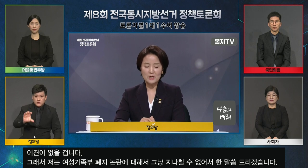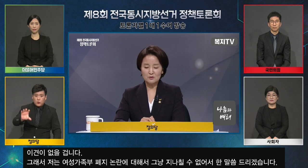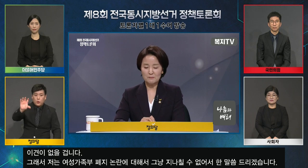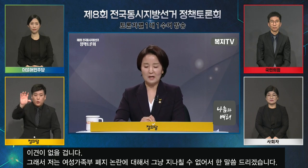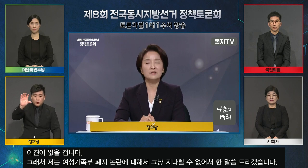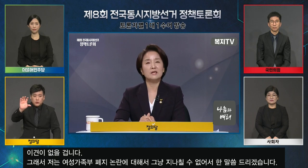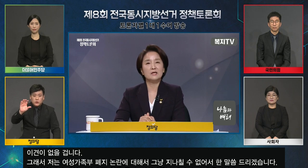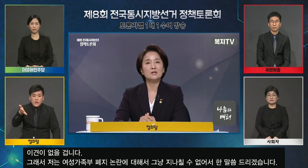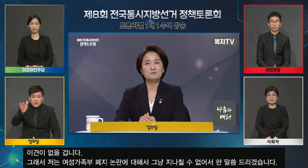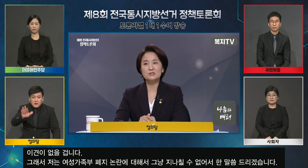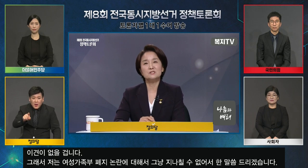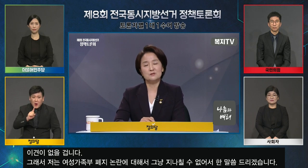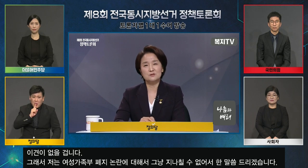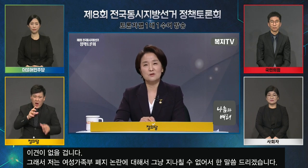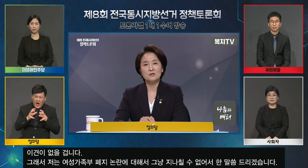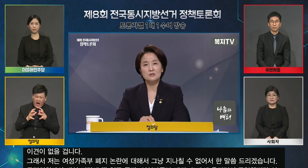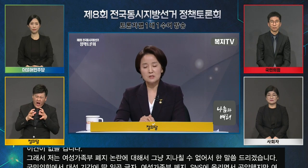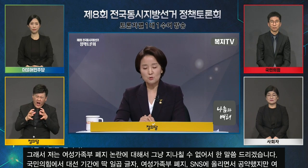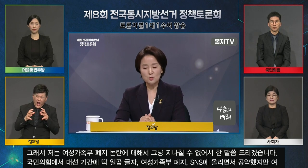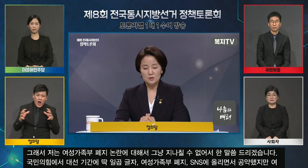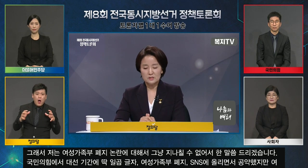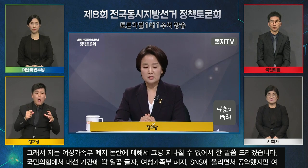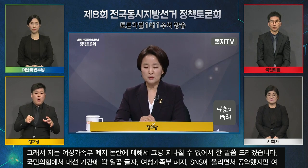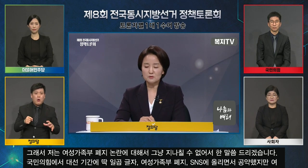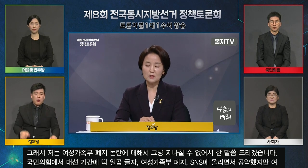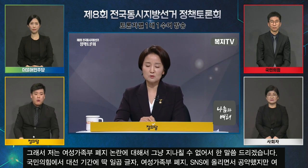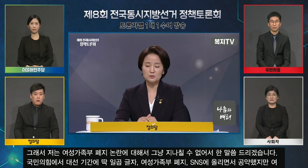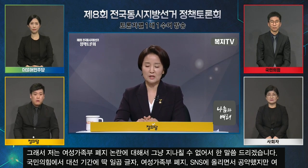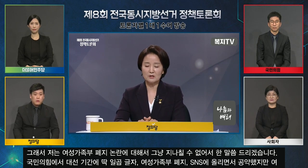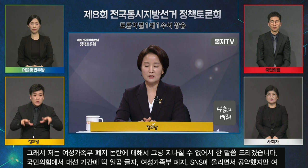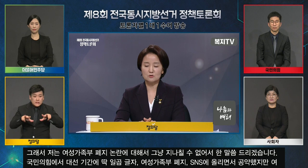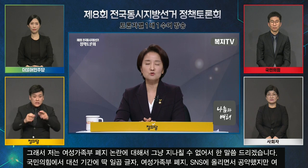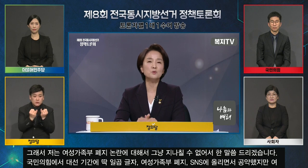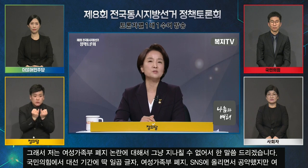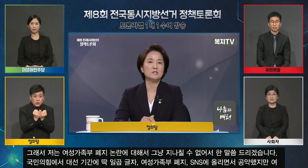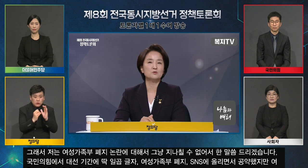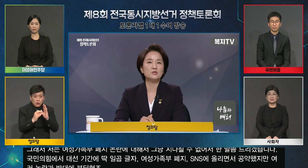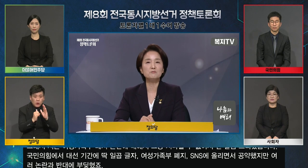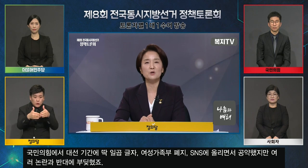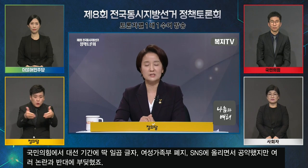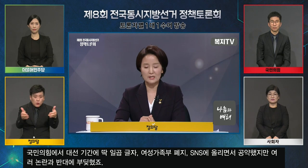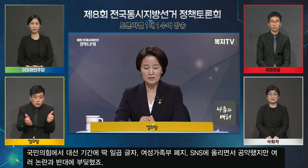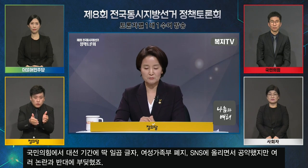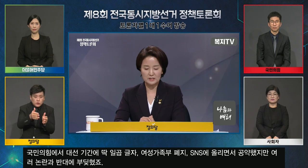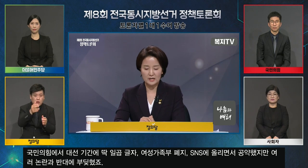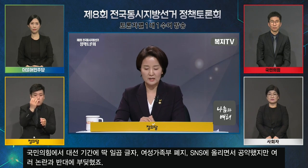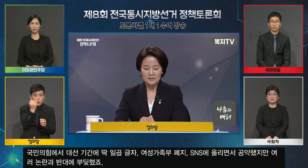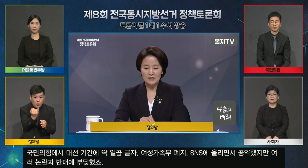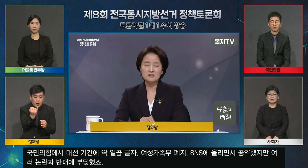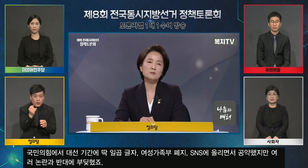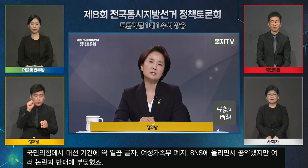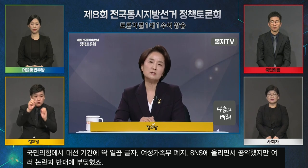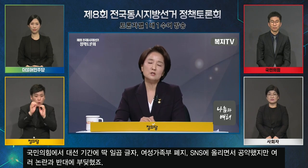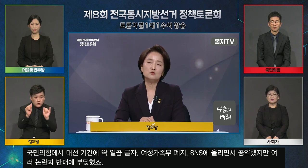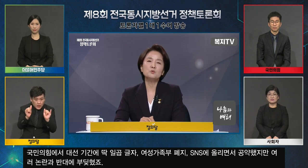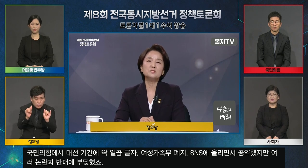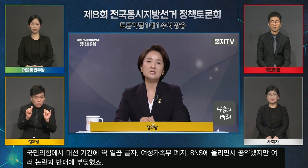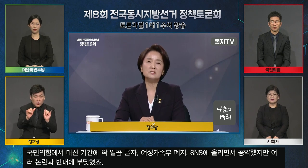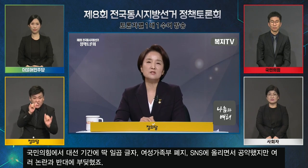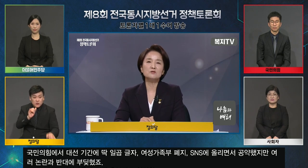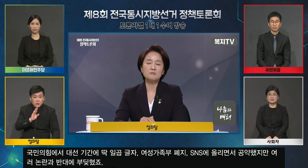논란과 반대에 부딪혔죠. 그리고 지금 여성가족부 장관 후보자도 임명한 상황입니다. 하지만